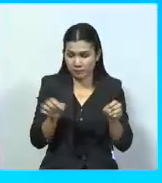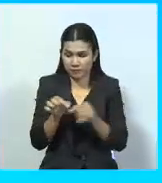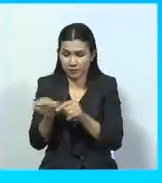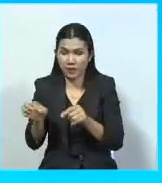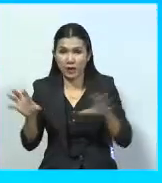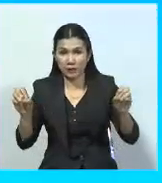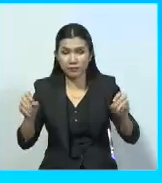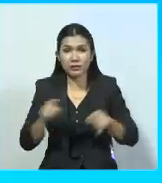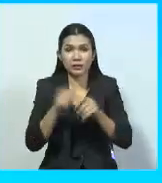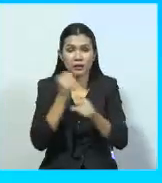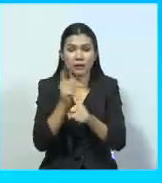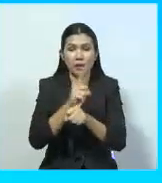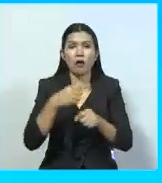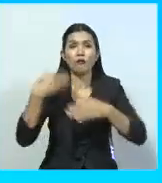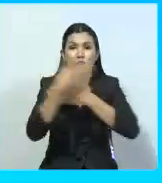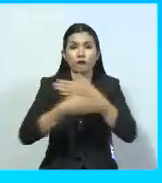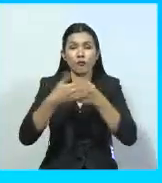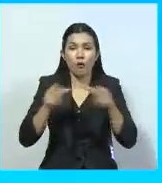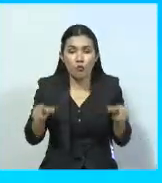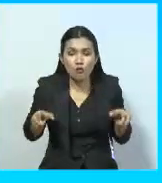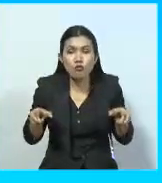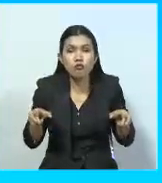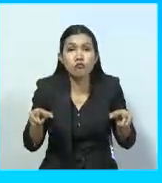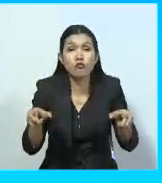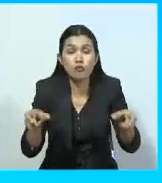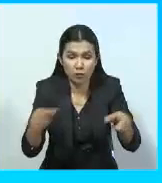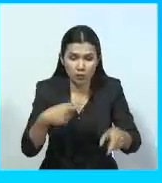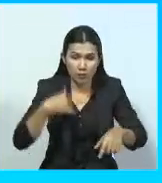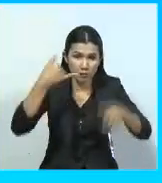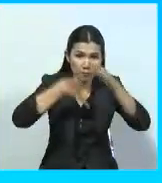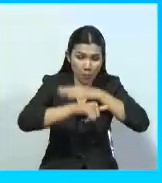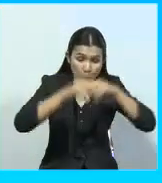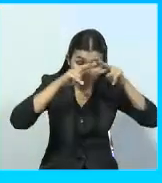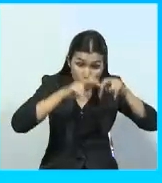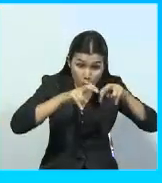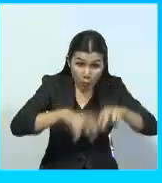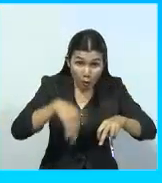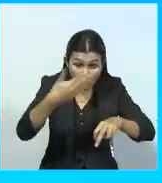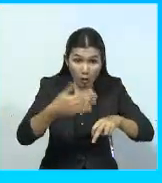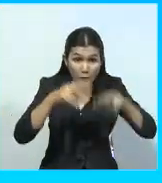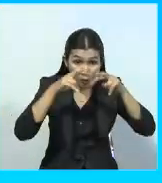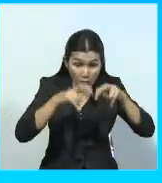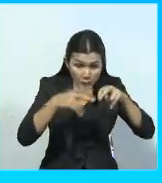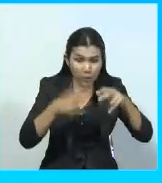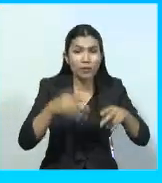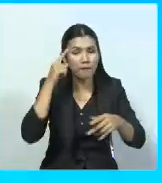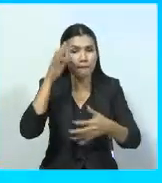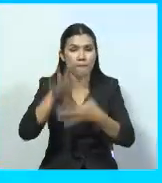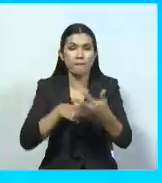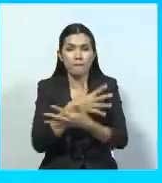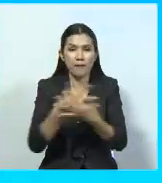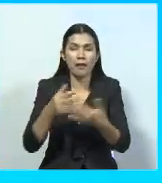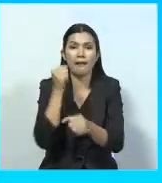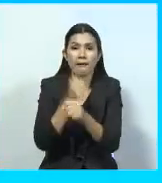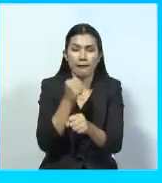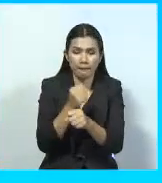ดำเนินการในเบื้องต้นก่อนนะคะจากนั้นเนี่ยพอไปสำรวจแล้วจะนำข้อมูลที่ได้มาวางแผนในการเก็บกู้แล้วก็จะมี